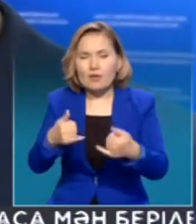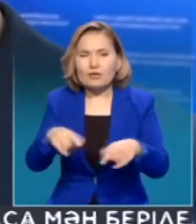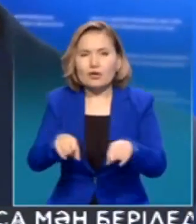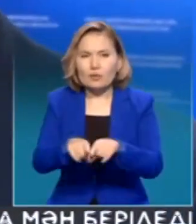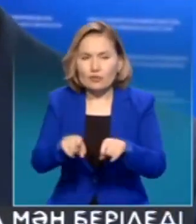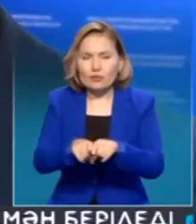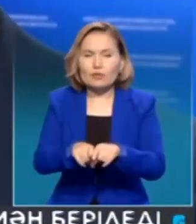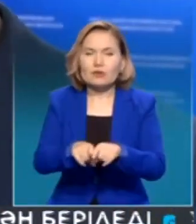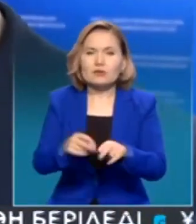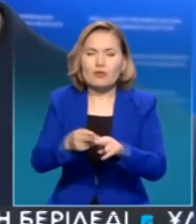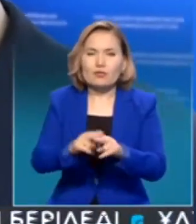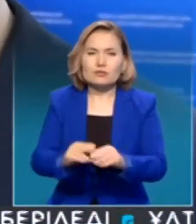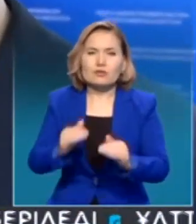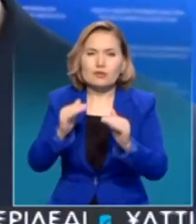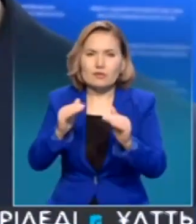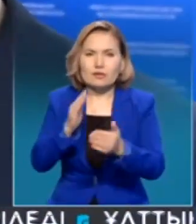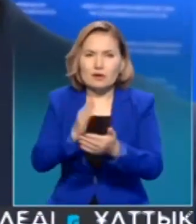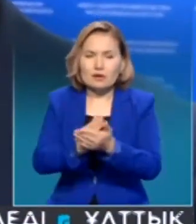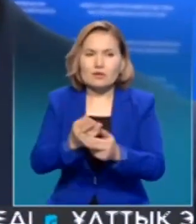ысқымылы.